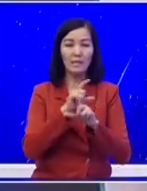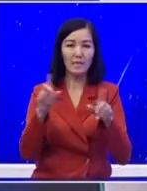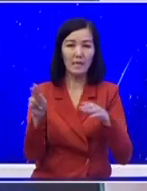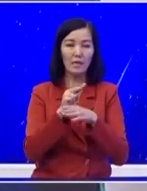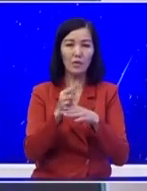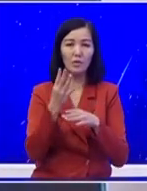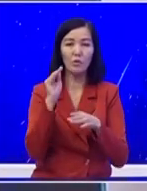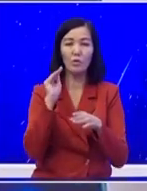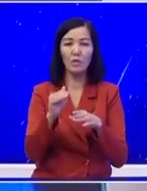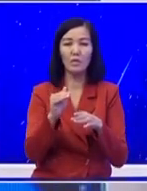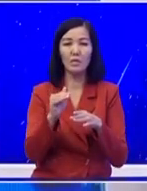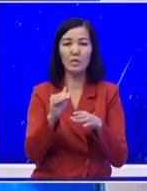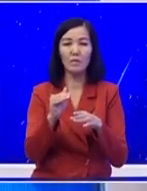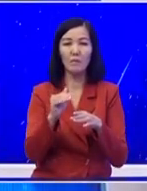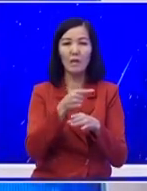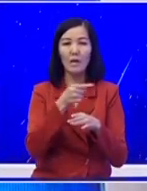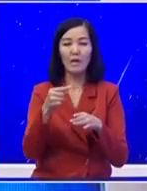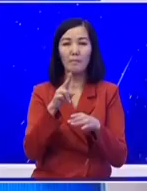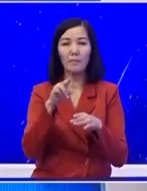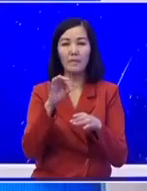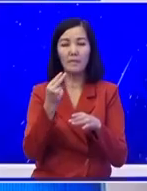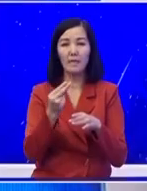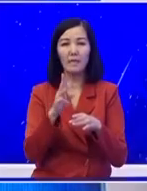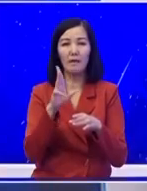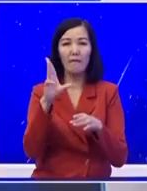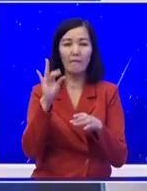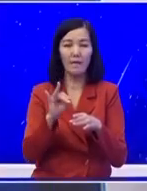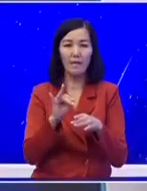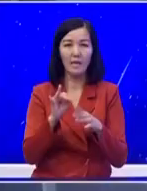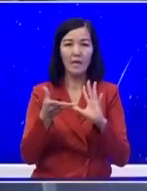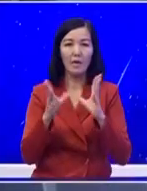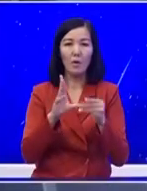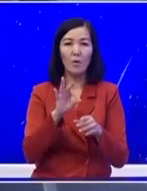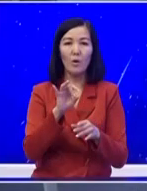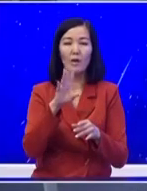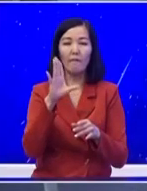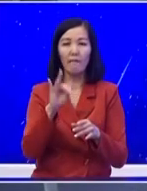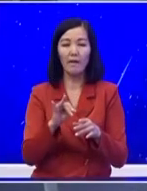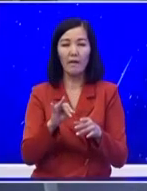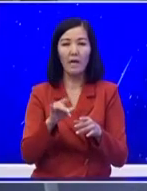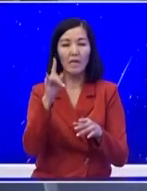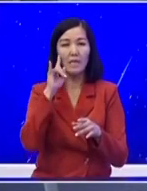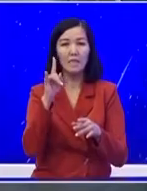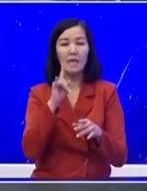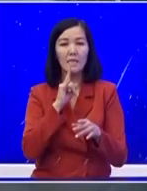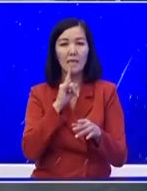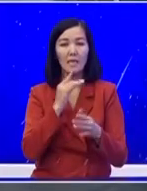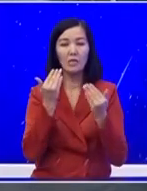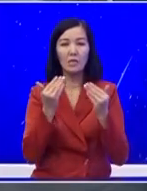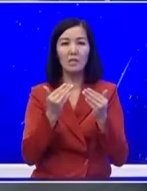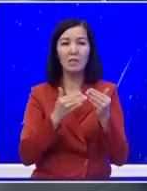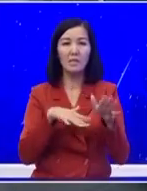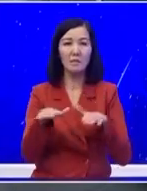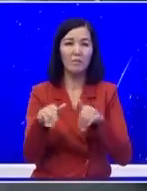4 тысяч человек с отрицательным результатом ПЦР-теста по КВИ с диагнозом ОРВИ. Тем временем в Казахстане задерживают спекулянтов,